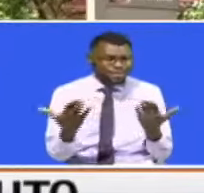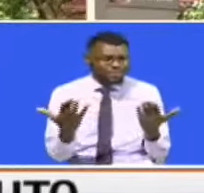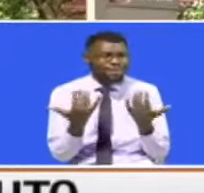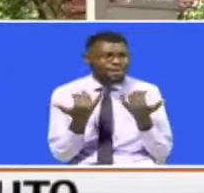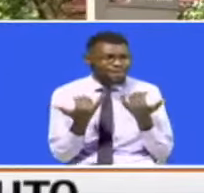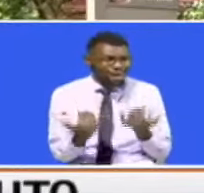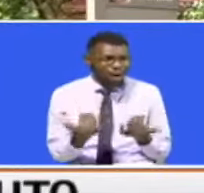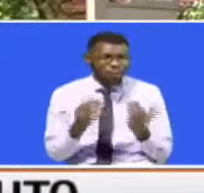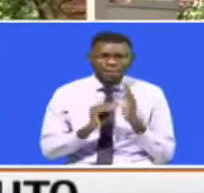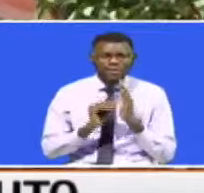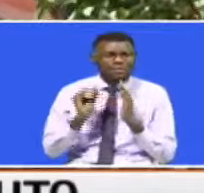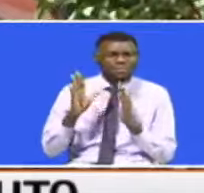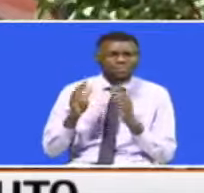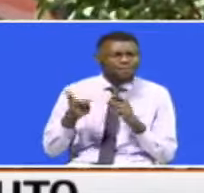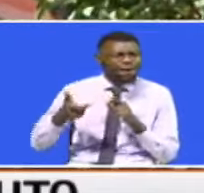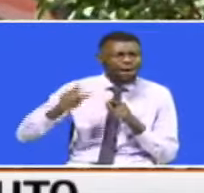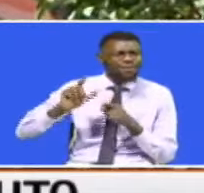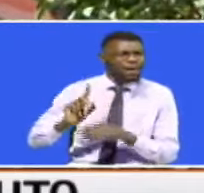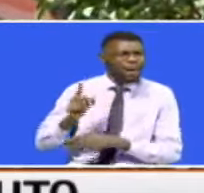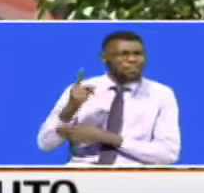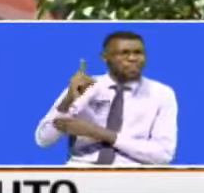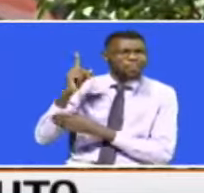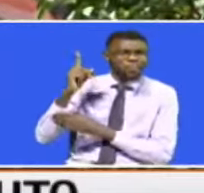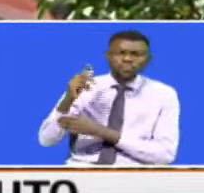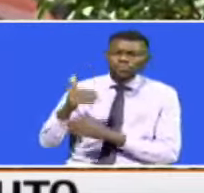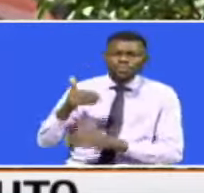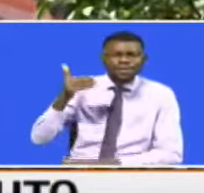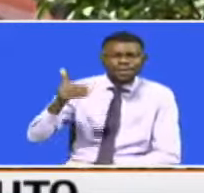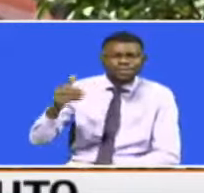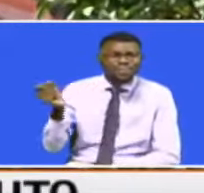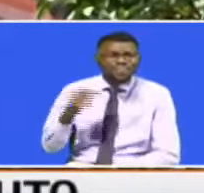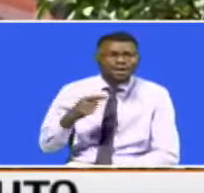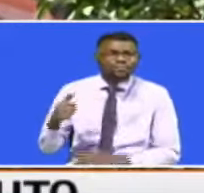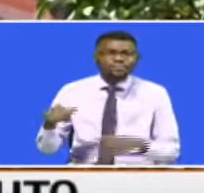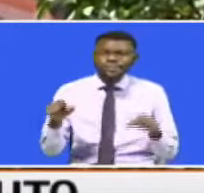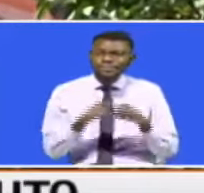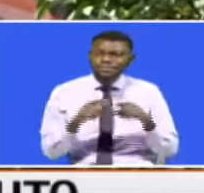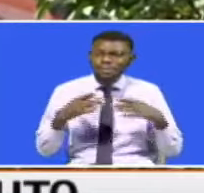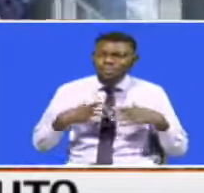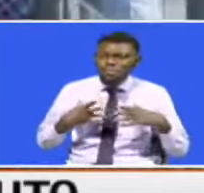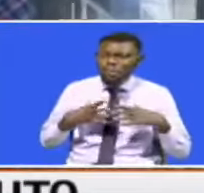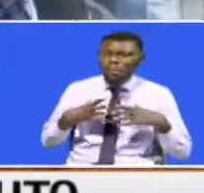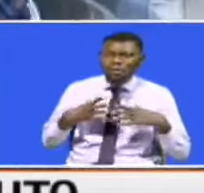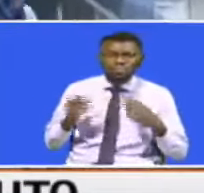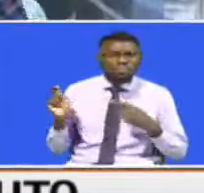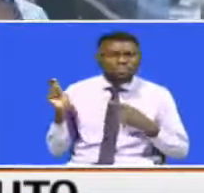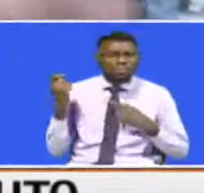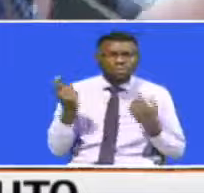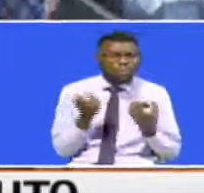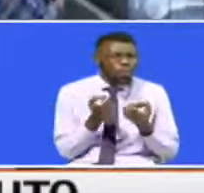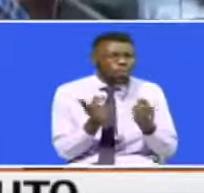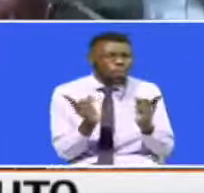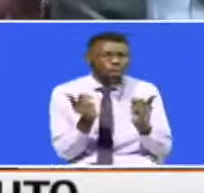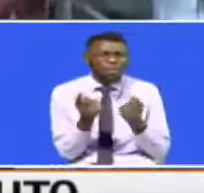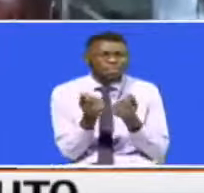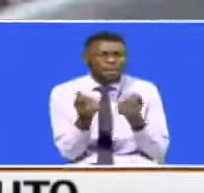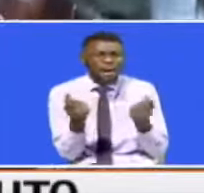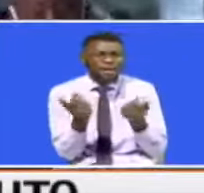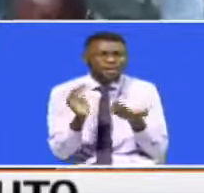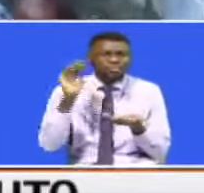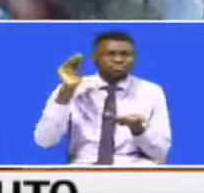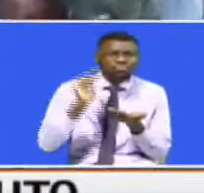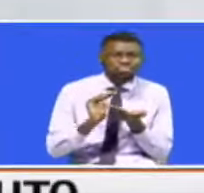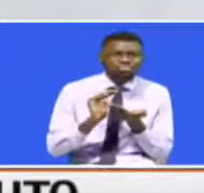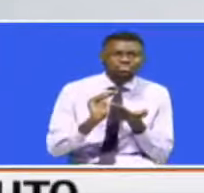kawaida zimekuwa zikiongezeka mwezi nenda mwezi rudi, ilhali vipato vya wengi wa Wakenya vimedidimia au